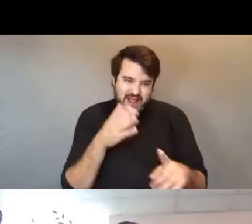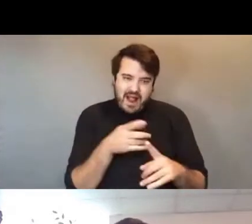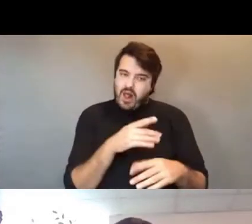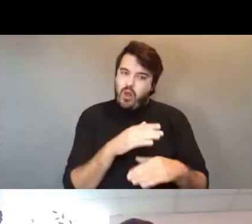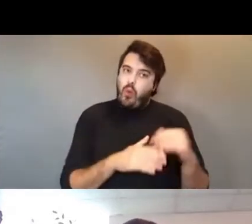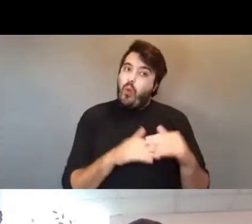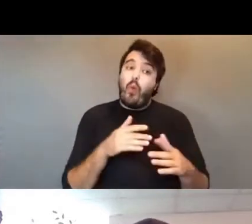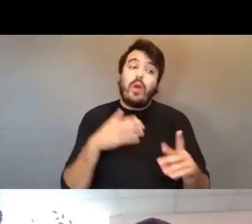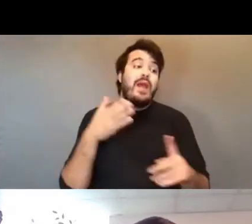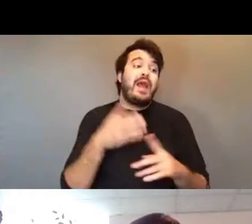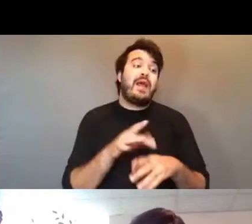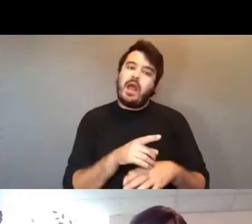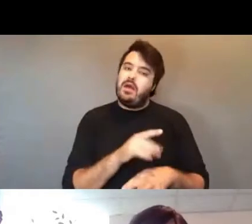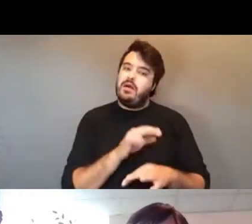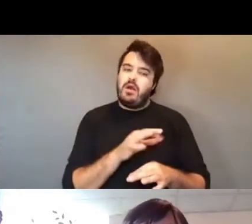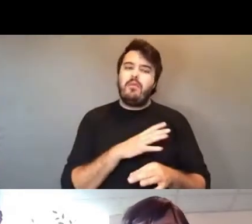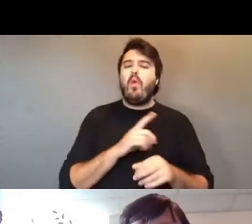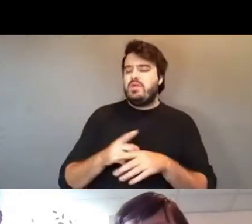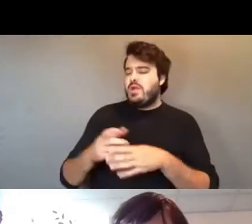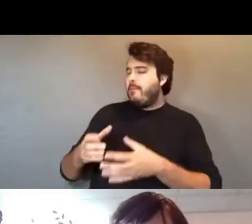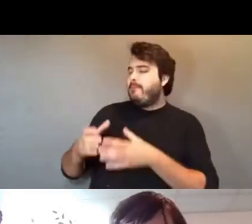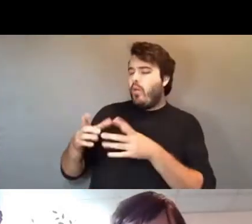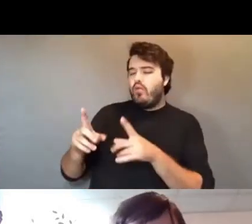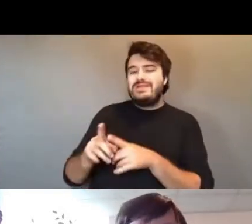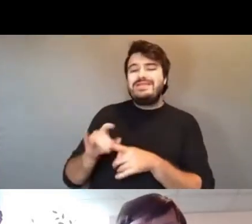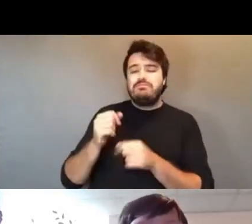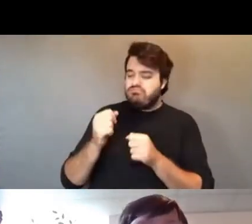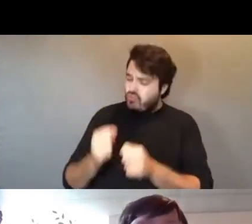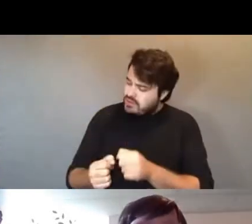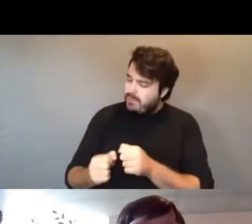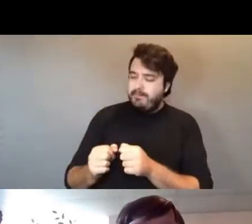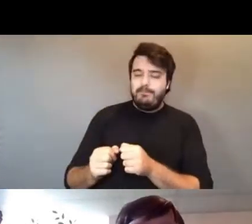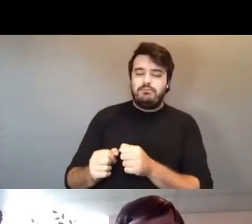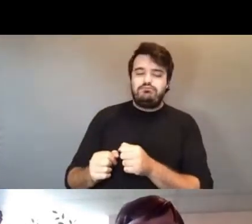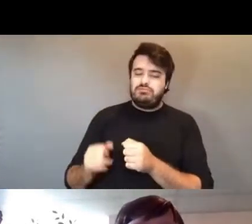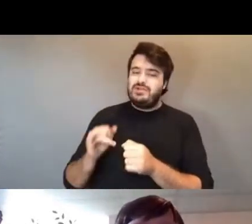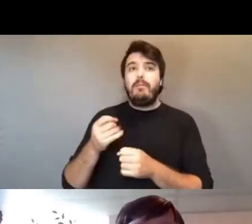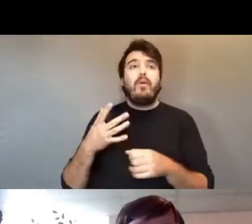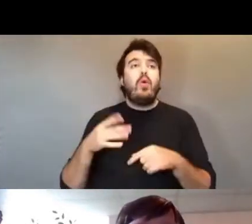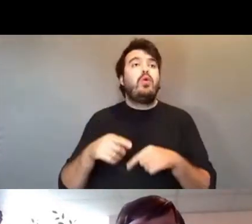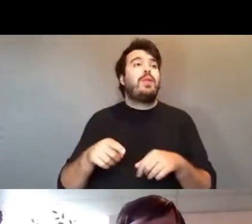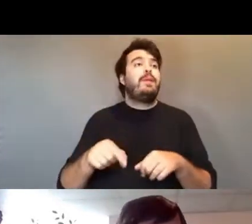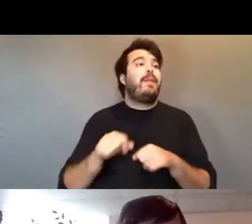terre. C'est sûr que ça se fait en pot aussi si vous n'avez pas un jardin au sol.